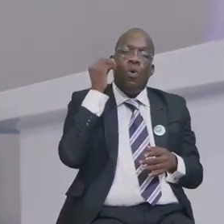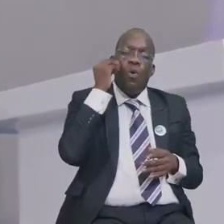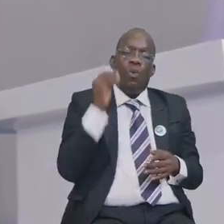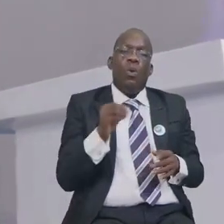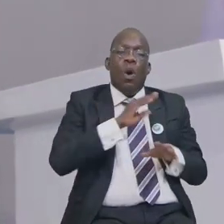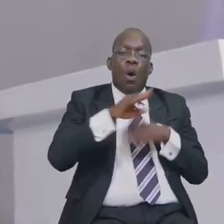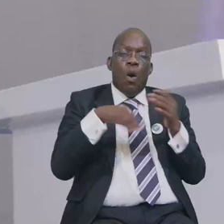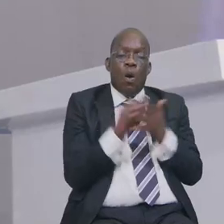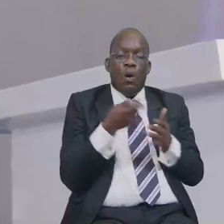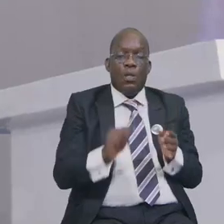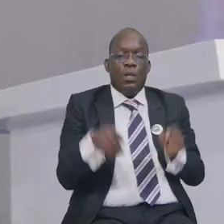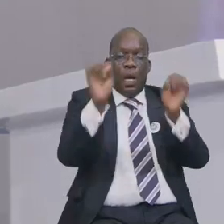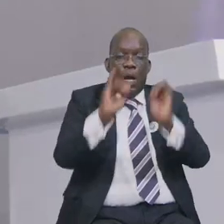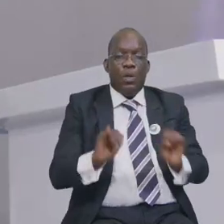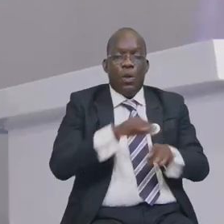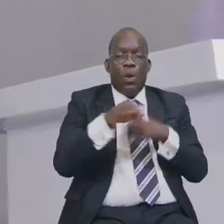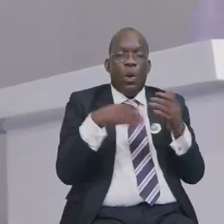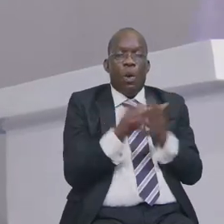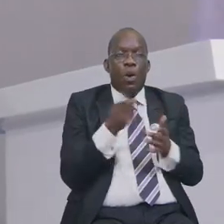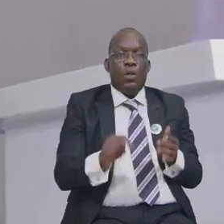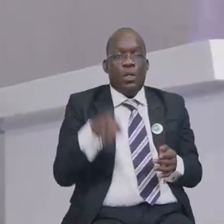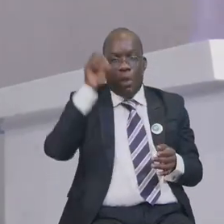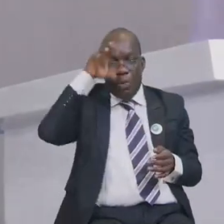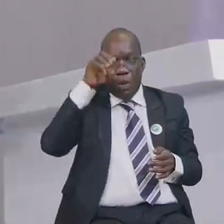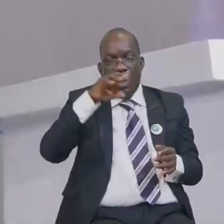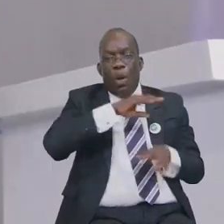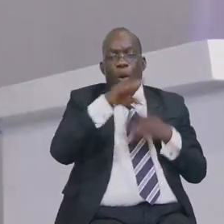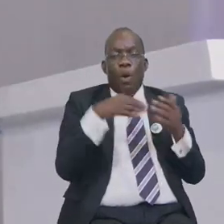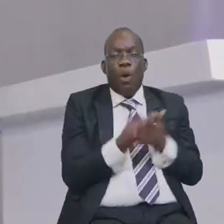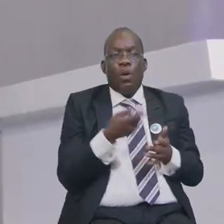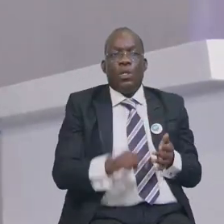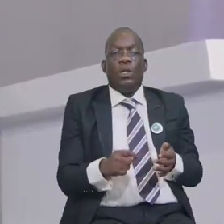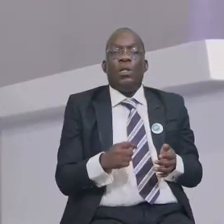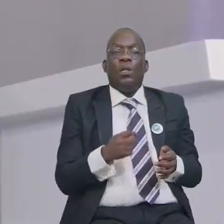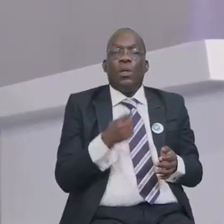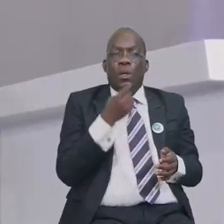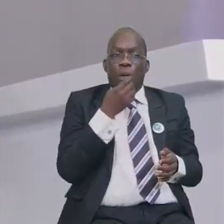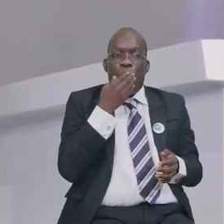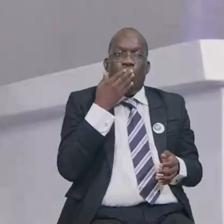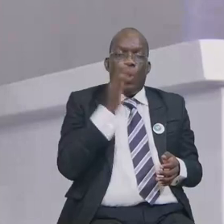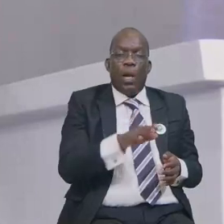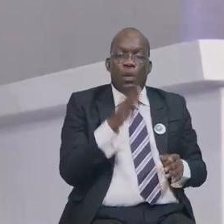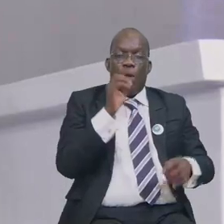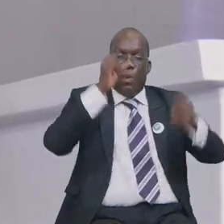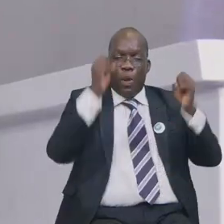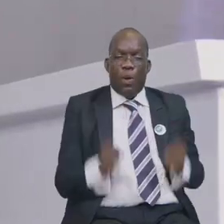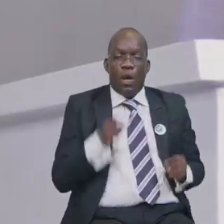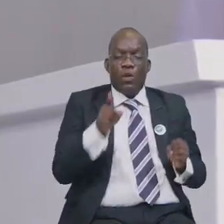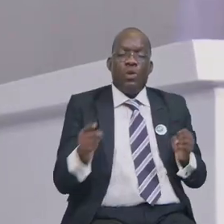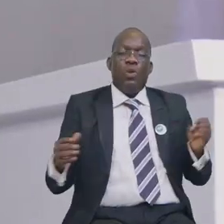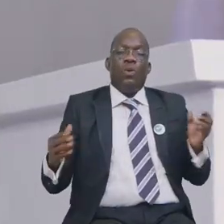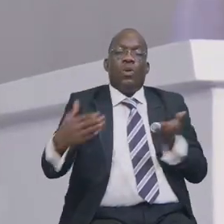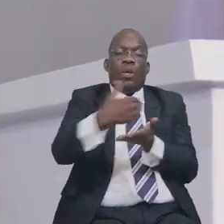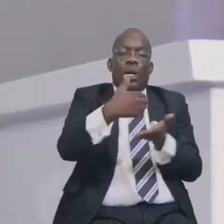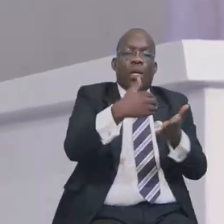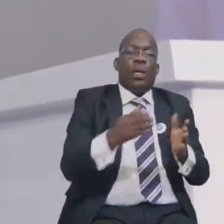Toutes les idoles et les magies et les puissances occultes que tu as rassemblées pendant ce temps-là, cherchant